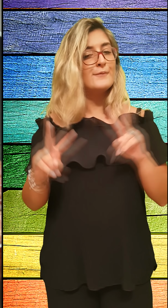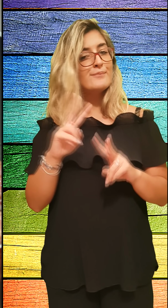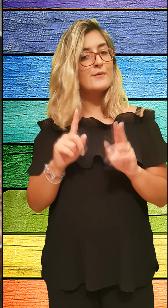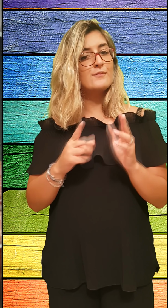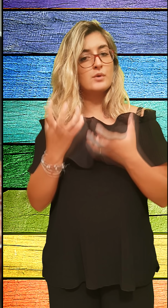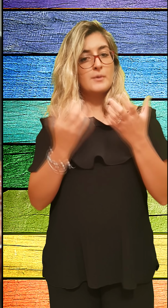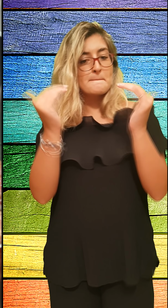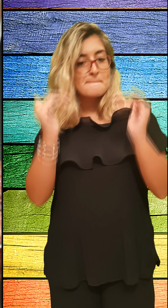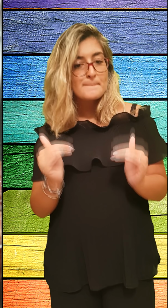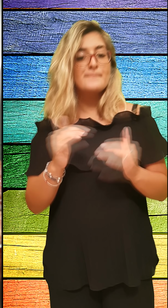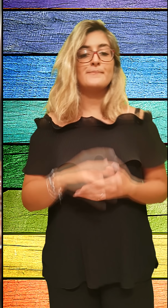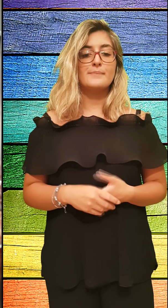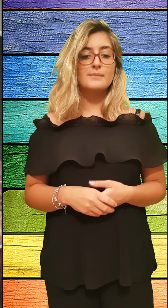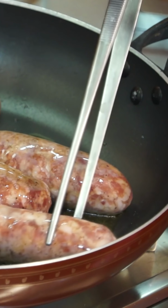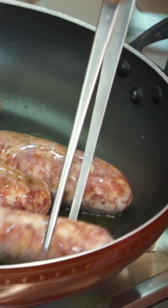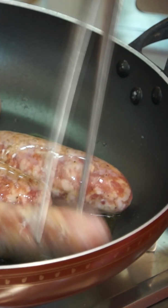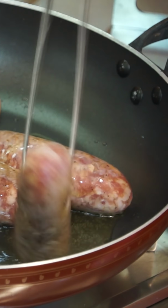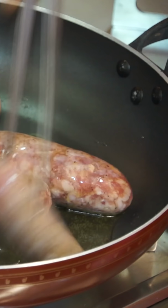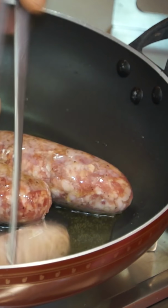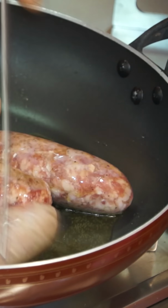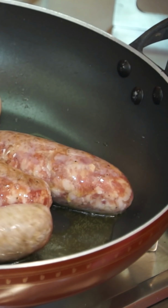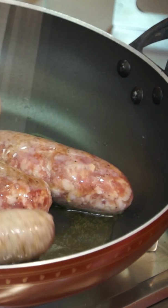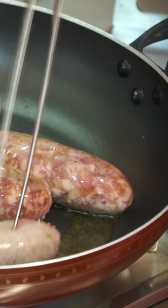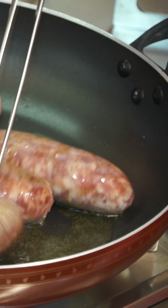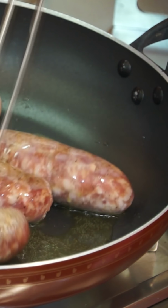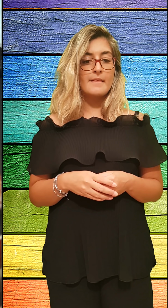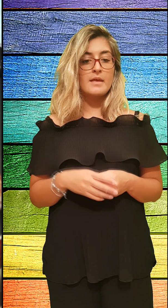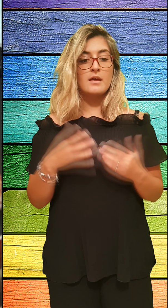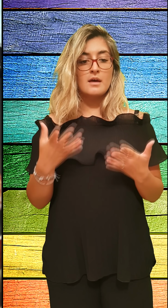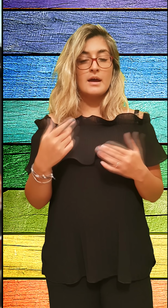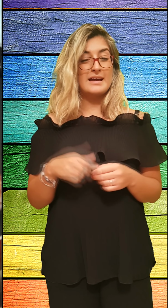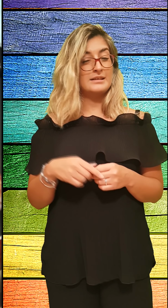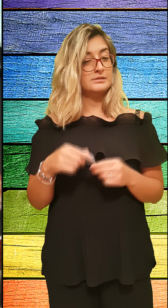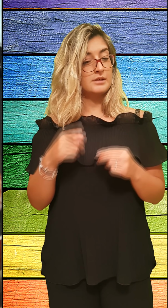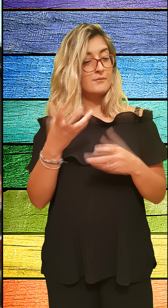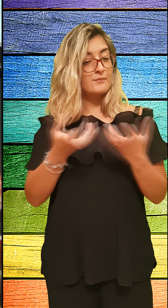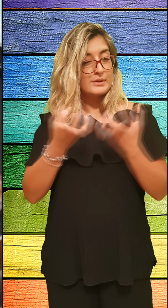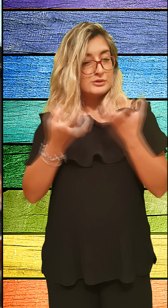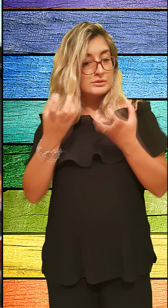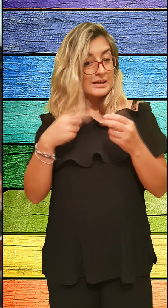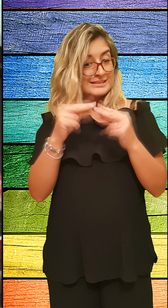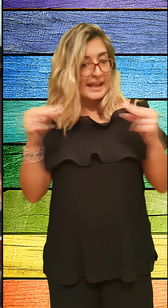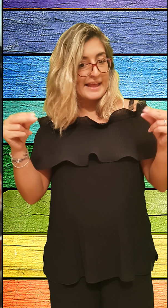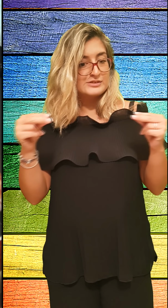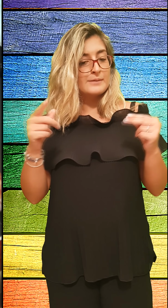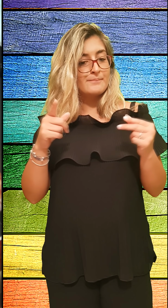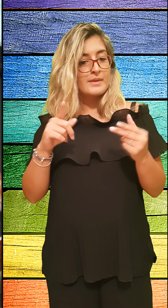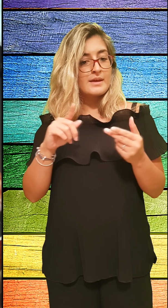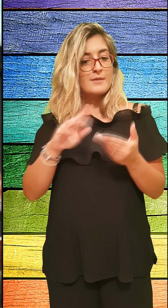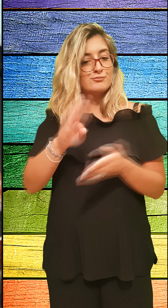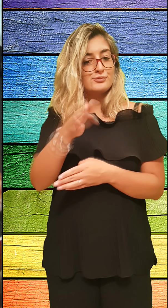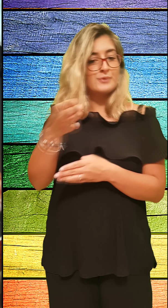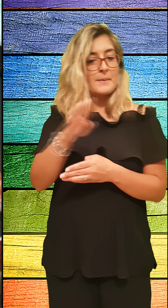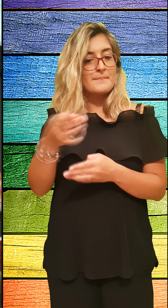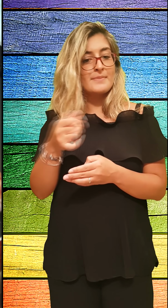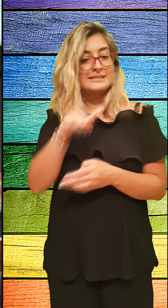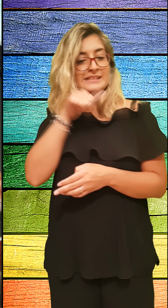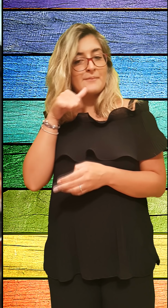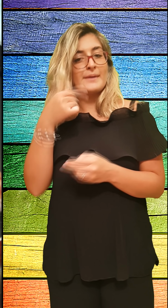abbassate leggermente dopo aver alzato, mantenete una fiamma media per soffriggere le nostre salsicce e farne buttare un pochino